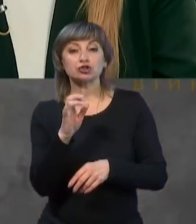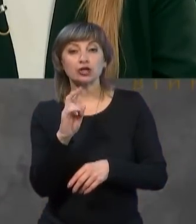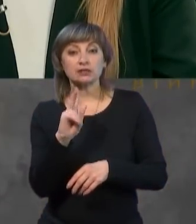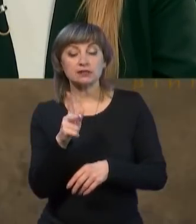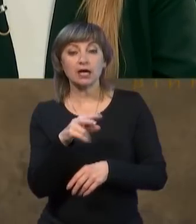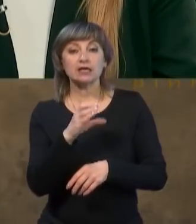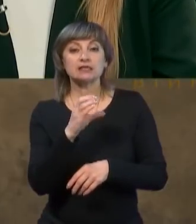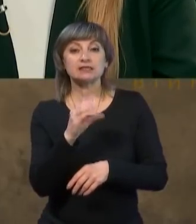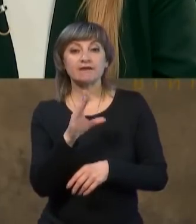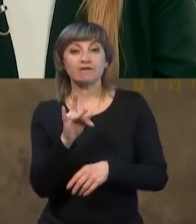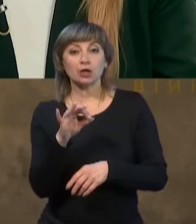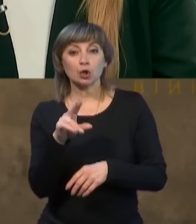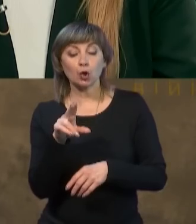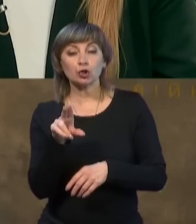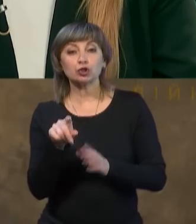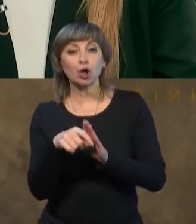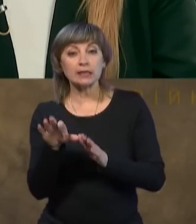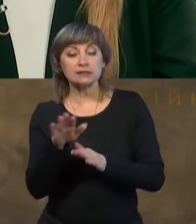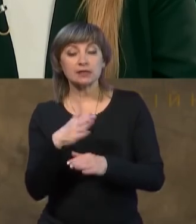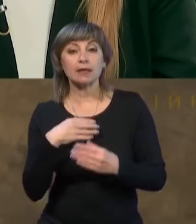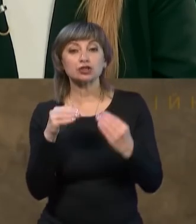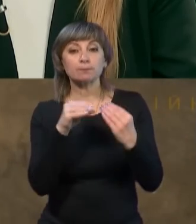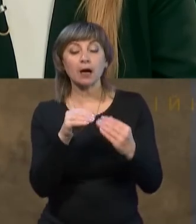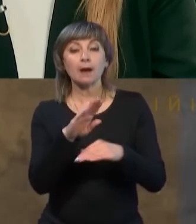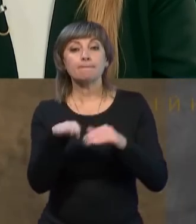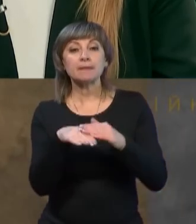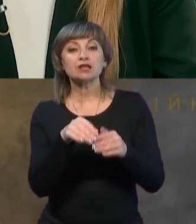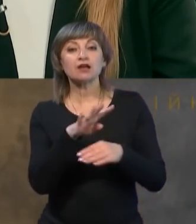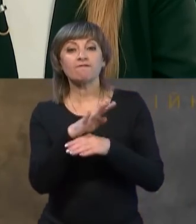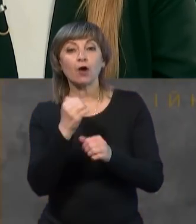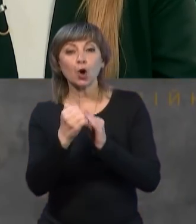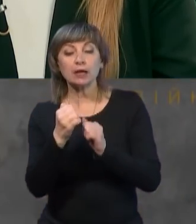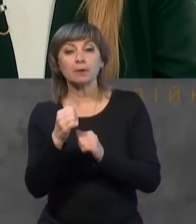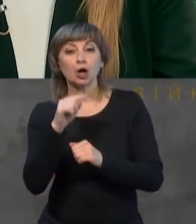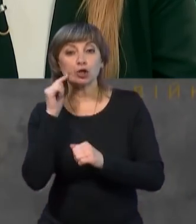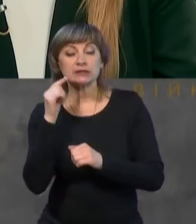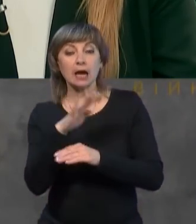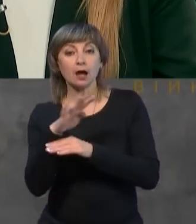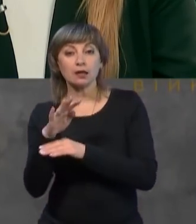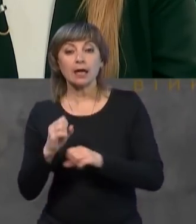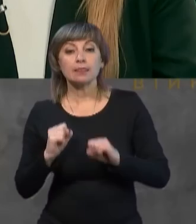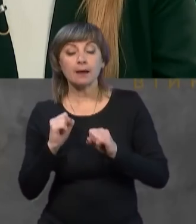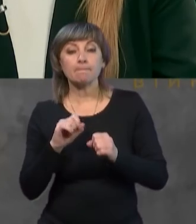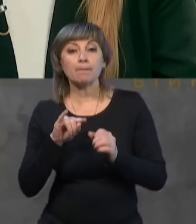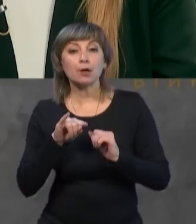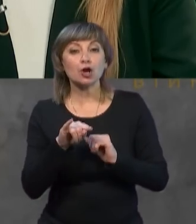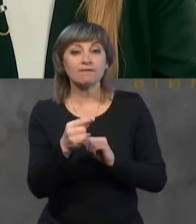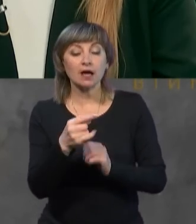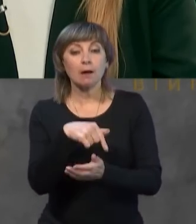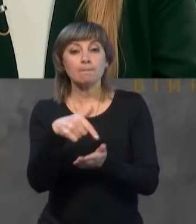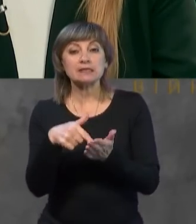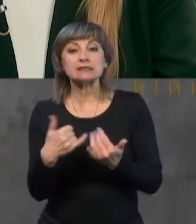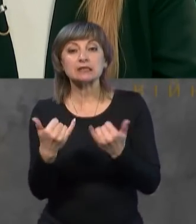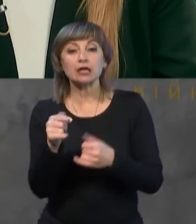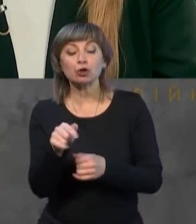Лисичанськ-Северодонецьк. Те ж саме. Наші машини під вогнем російської артилерії намагаються прорватися в місто для того,